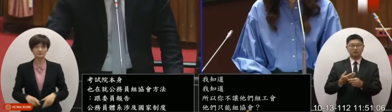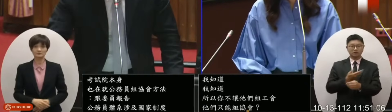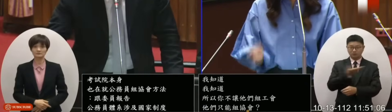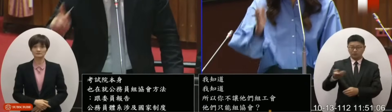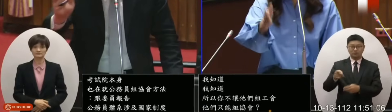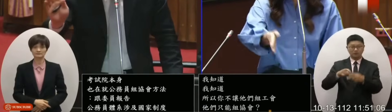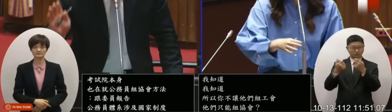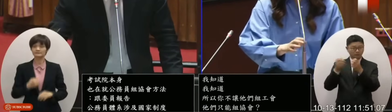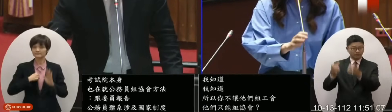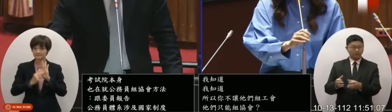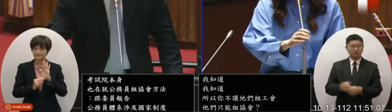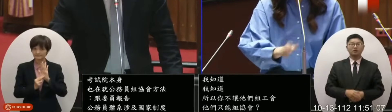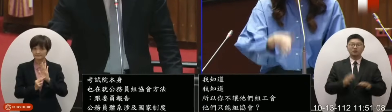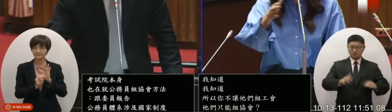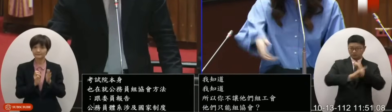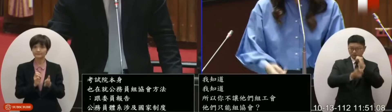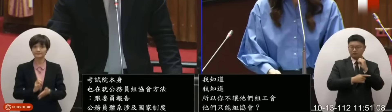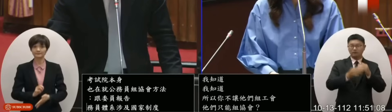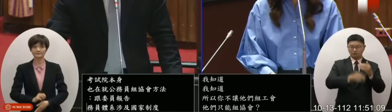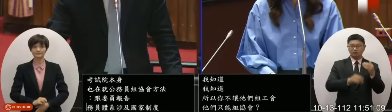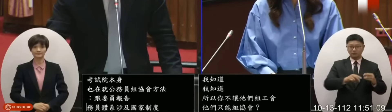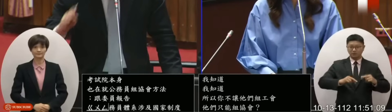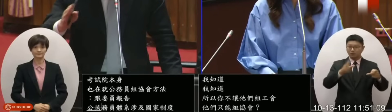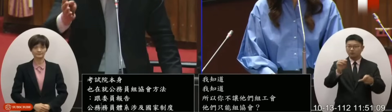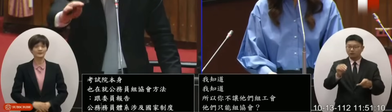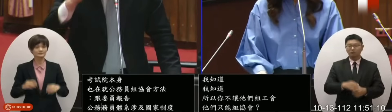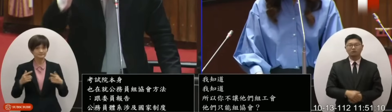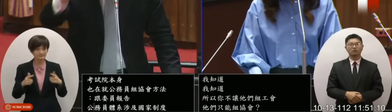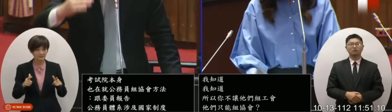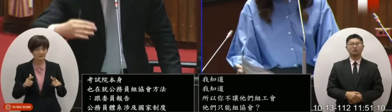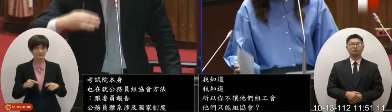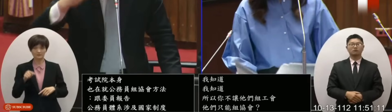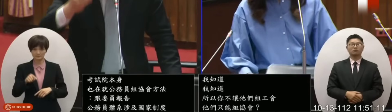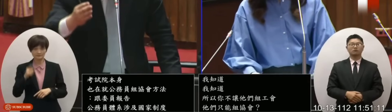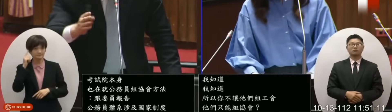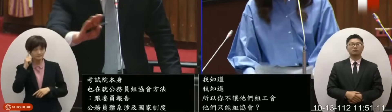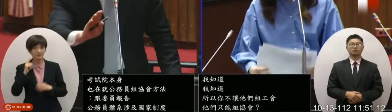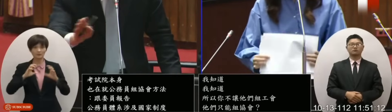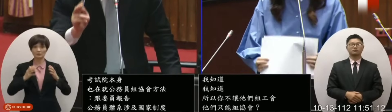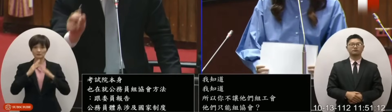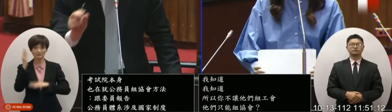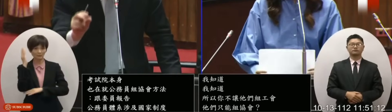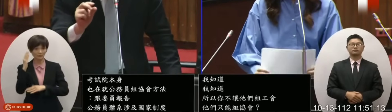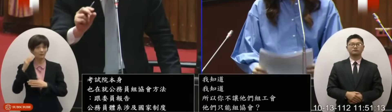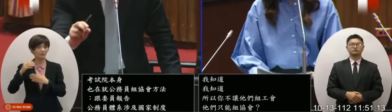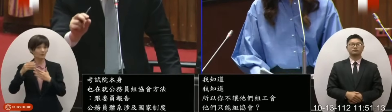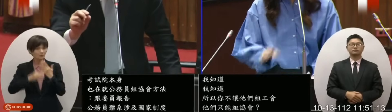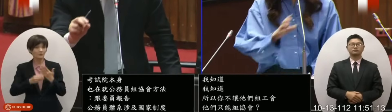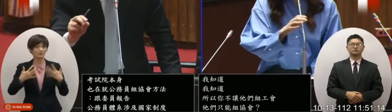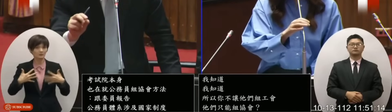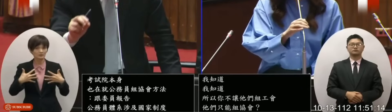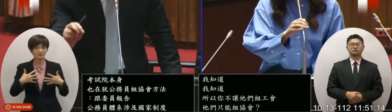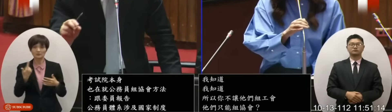工会吗？ 应该是这样 讲，我知道你现行的规定是这样啊，那你有要修改规定吗？ 不是。这个涉及整个国家体制的问题，不是单独的去